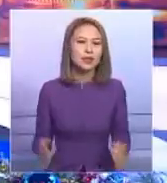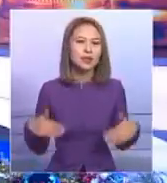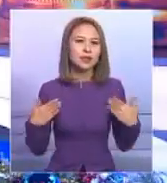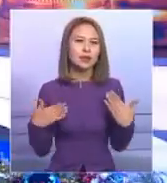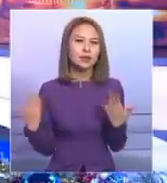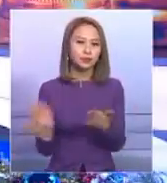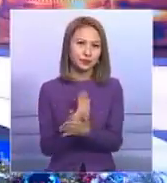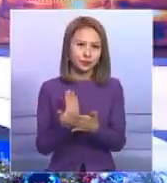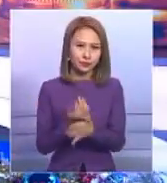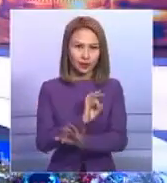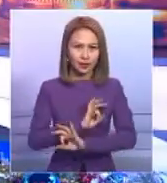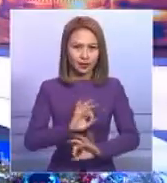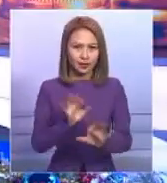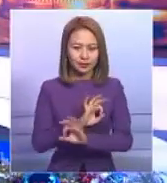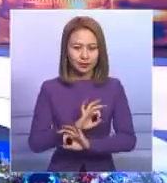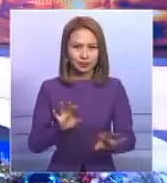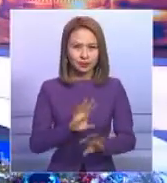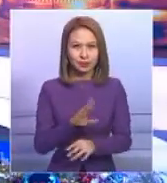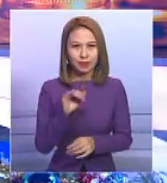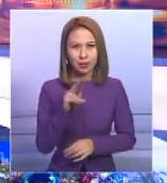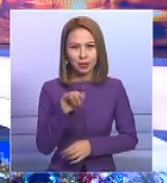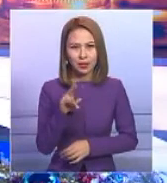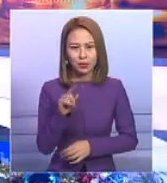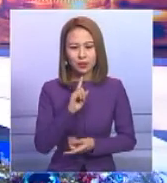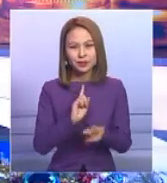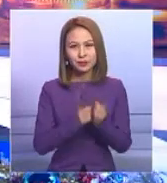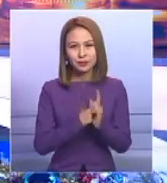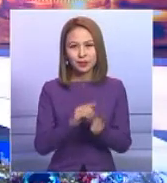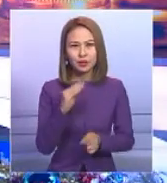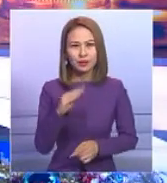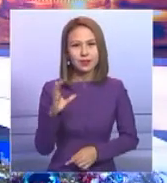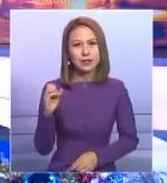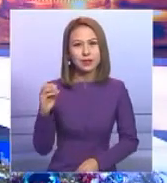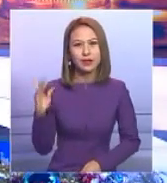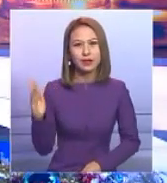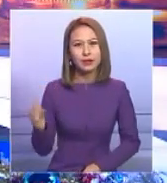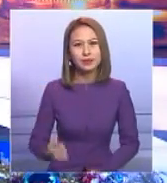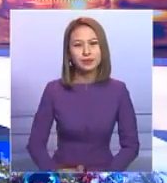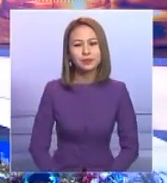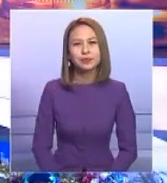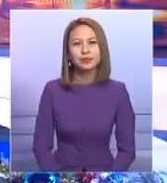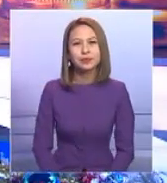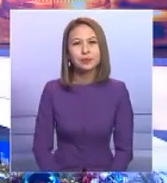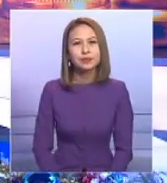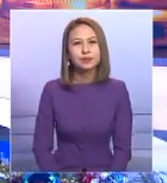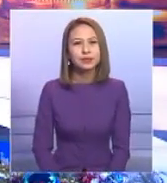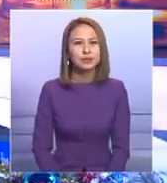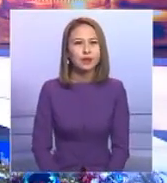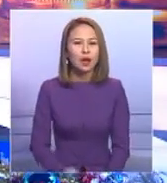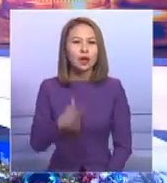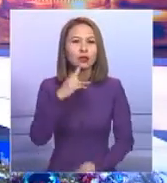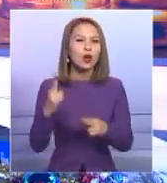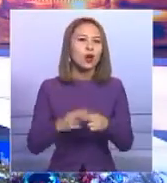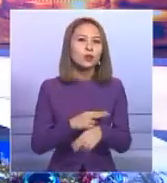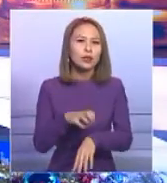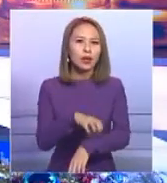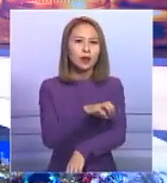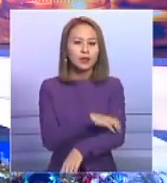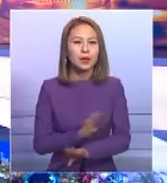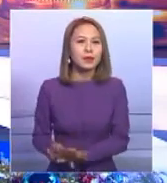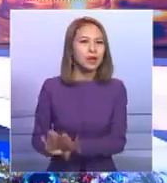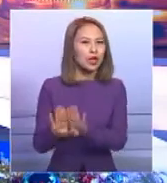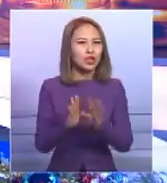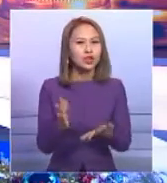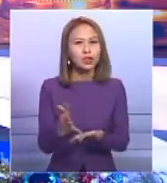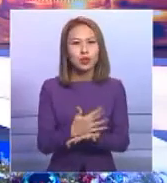Армысыздар, тікелей эфирде жаңалықтар сіздермен бірге Мақпал Асубайқызы және Жанбота Сәрсенбаева. Ұлттық қауіпсіздік комитетінің